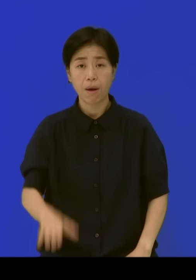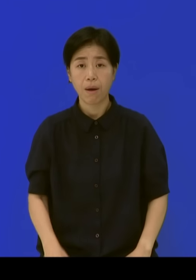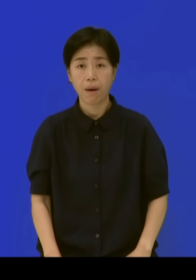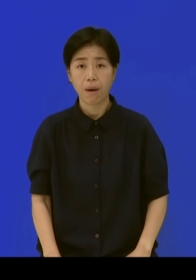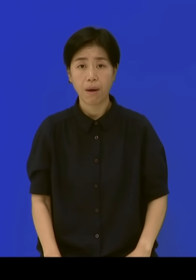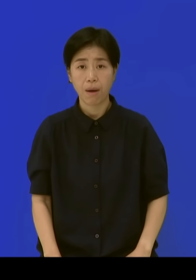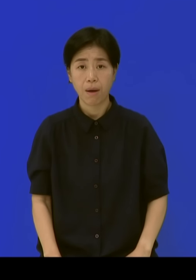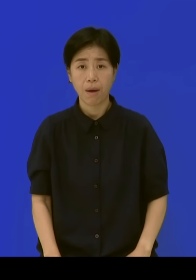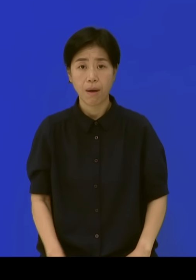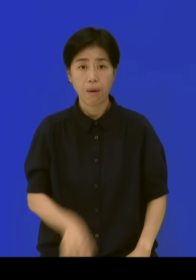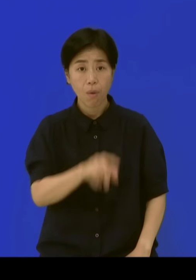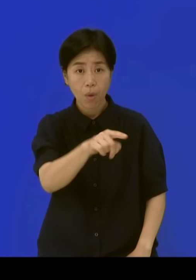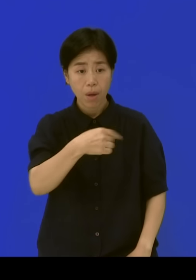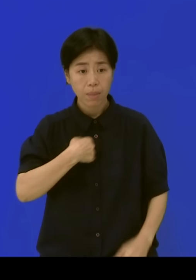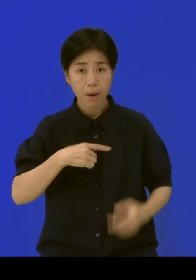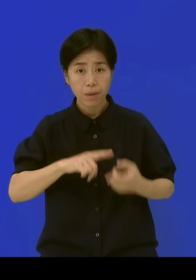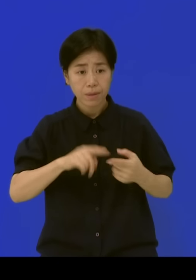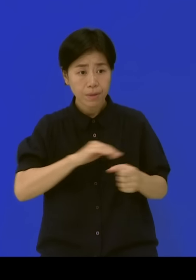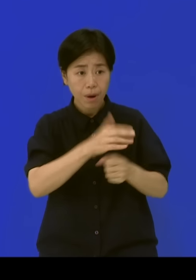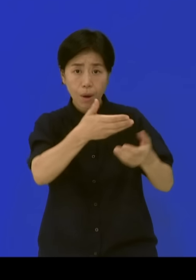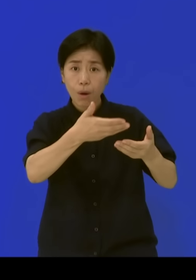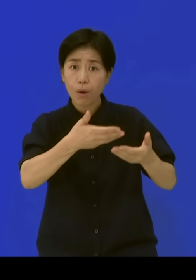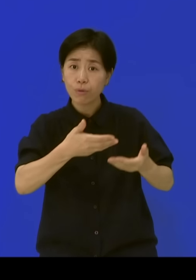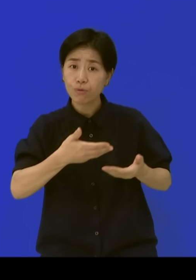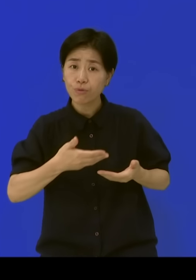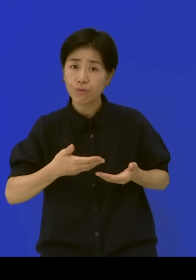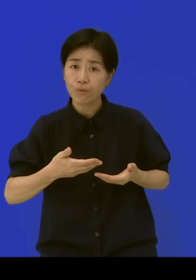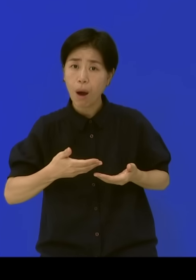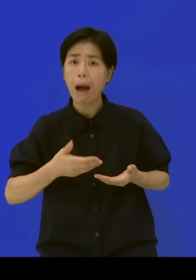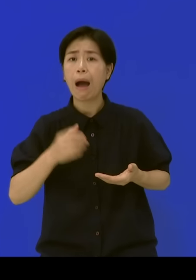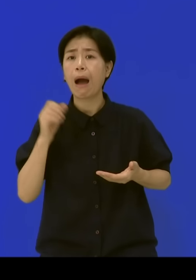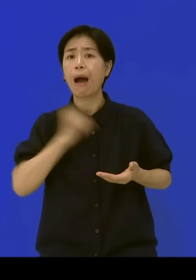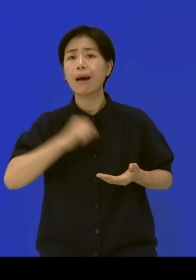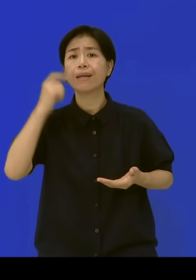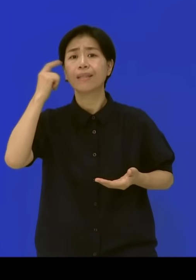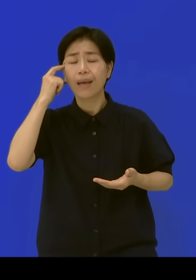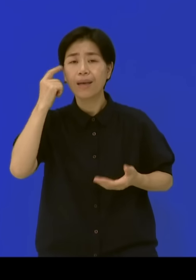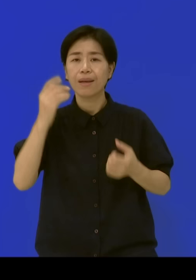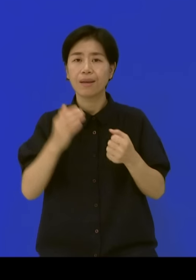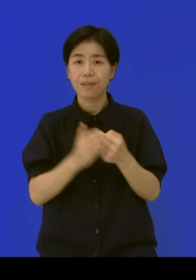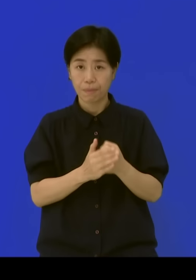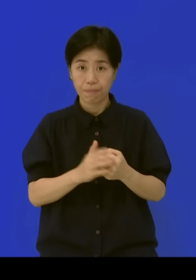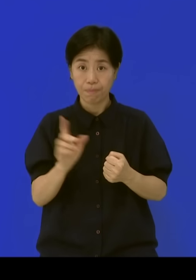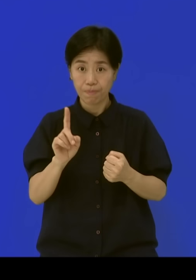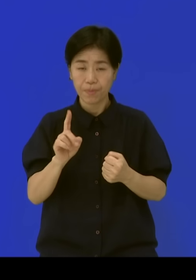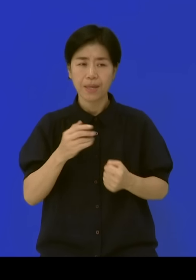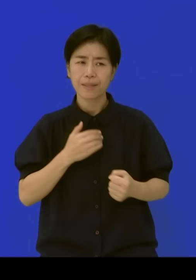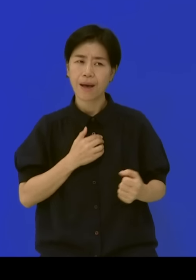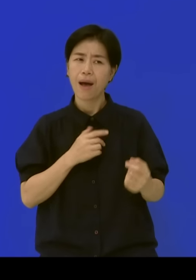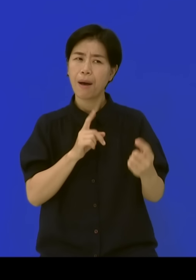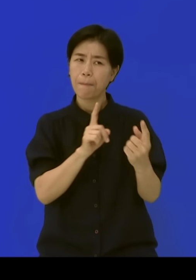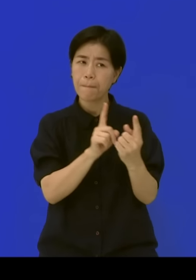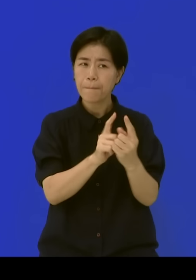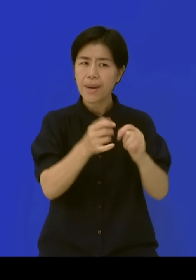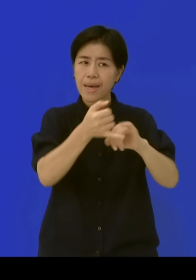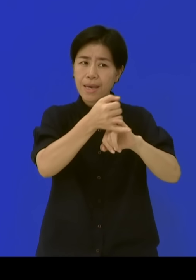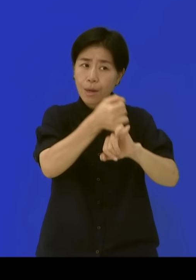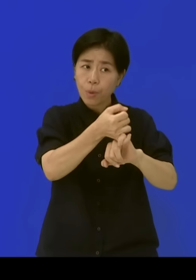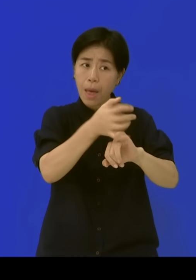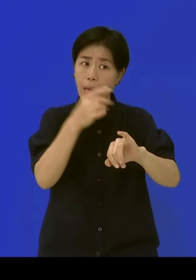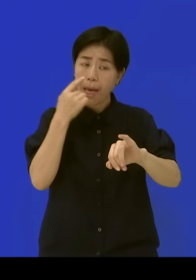사랑받을 만한 가치가 있다는 것들을 조금 전환한 상태였기 때문에 이러면 제가 약속을 한번 지켜보고 좀 더 나은 사람이 될 수도